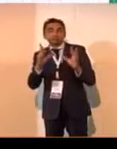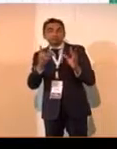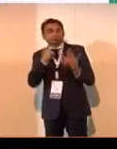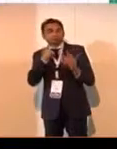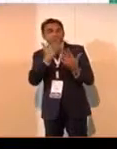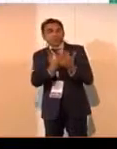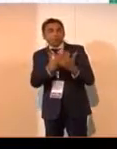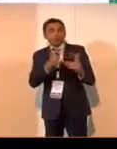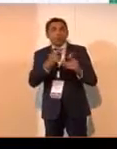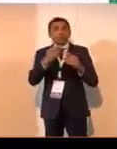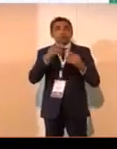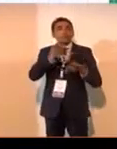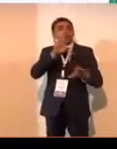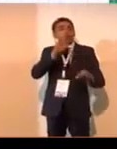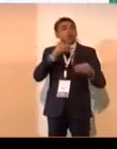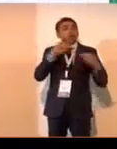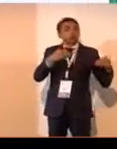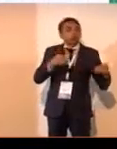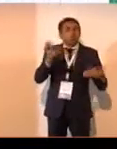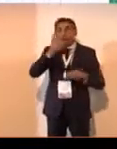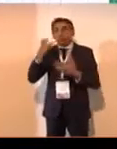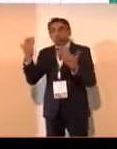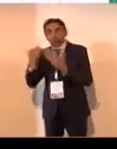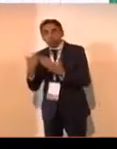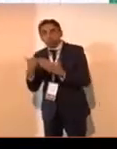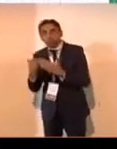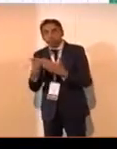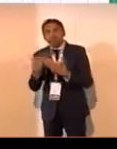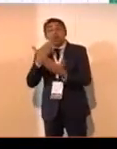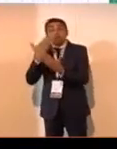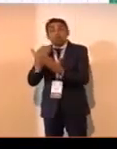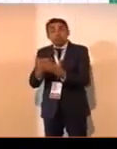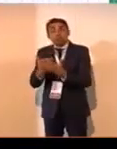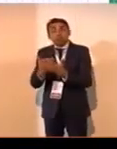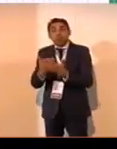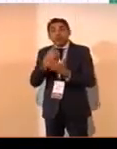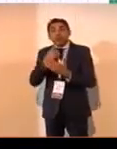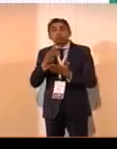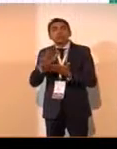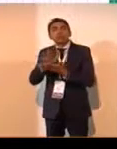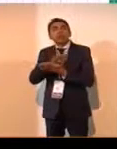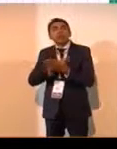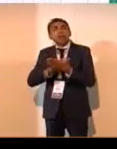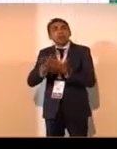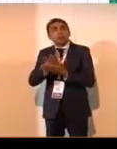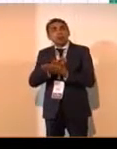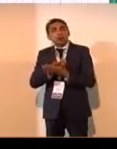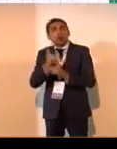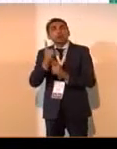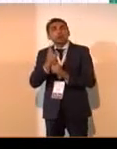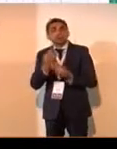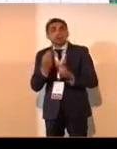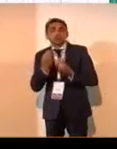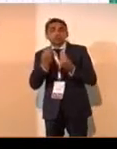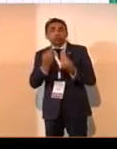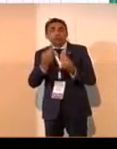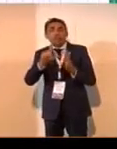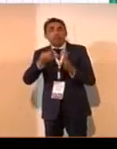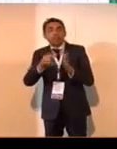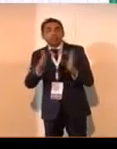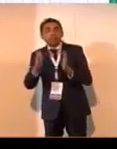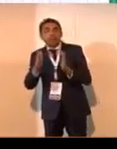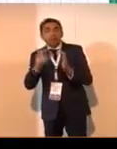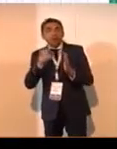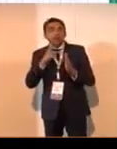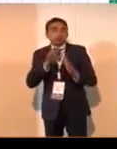scelte professionali o di studio, però proporre che gratuitamente dedichino un po' del loro tempo